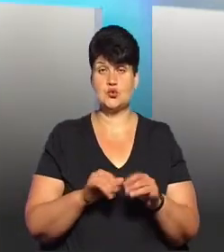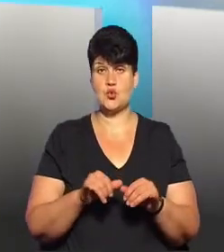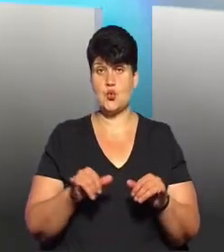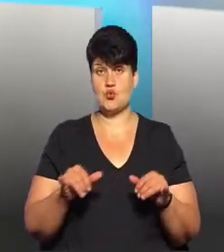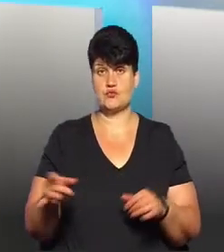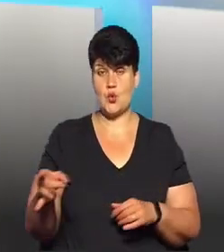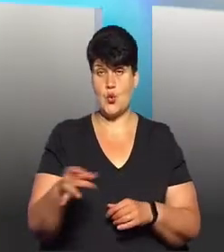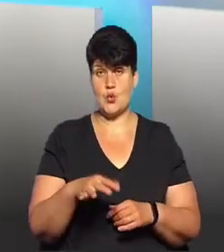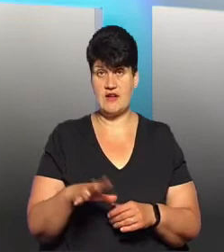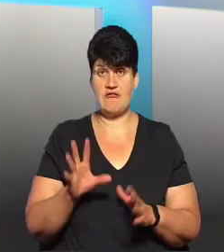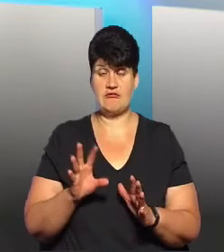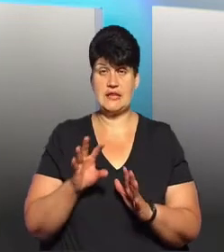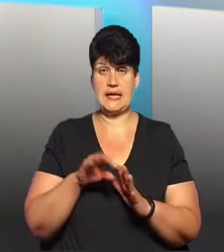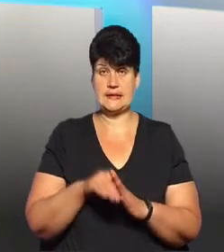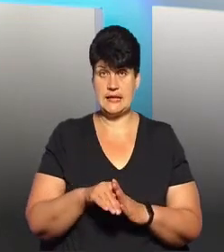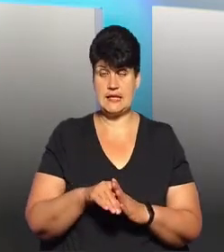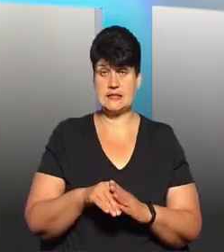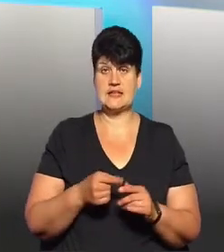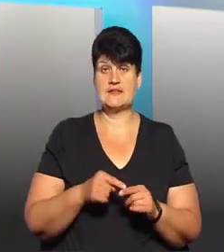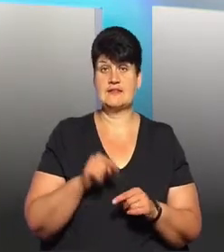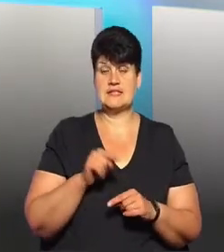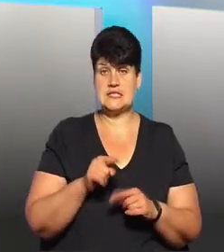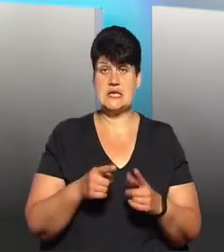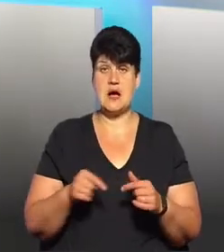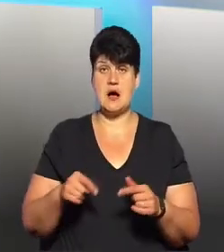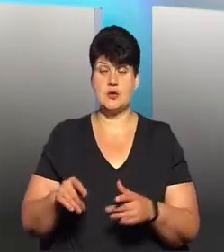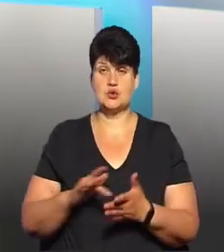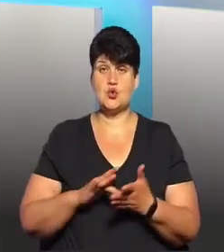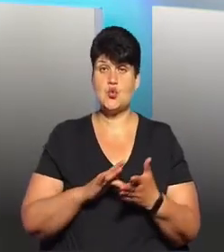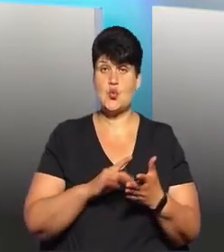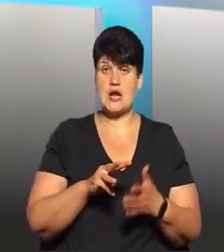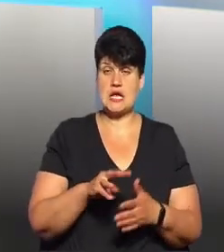і вкладання саме в ці, скажімо так, галузі туризму,